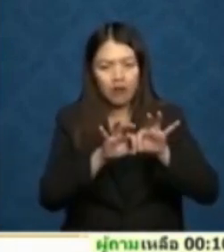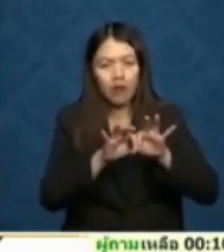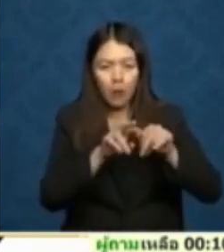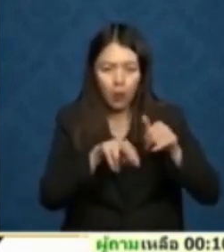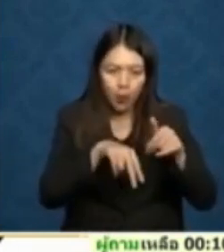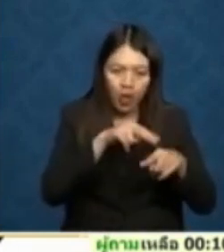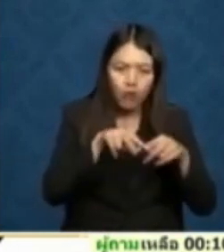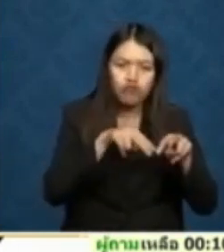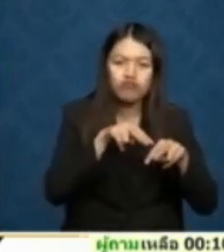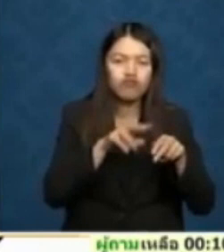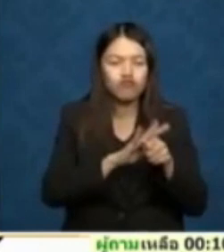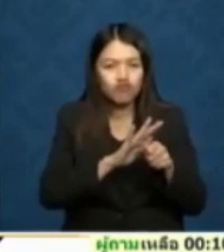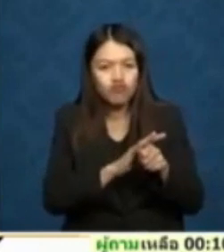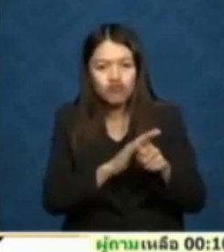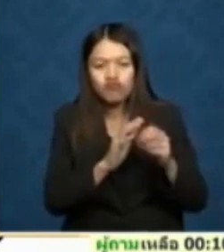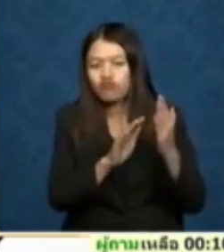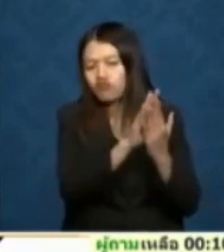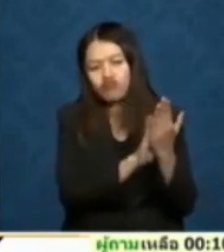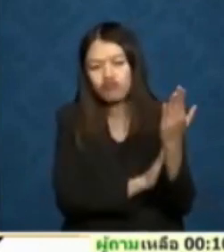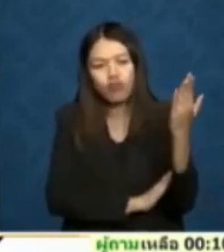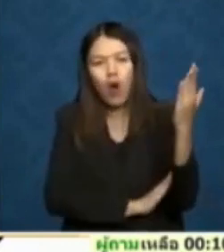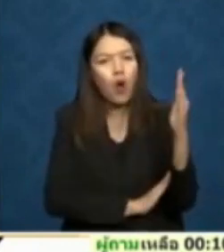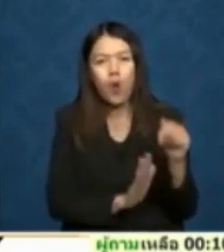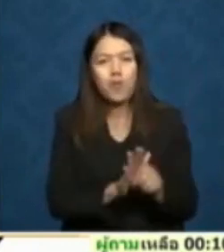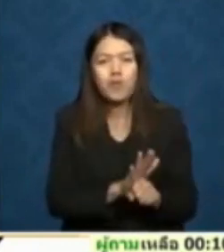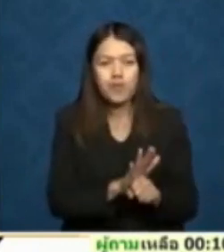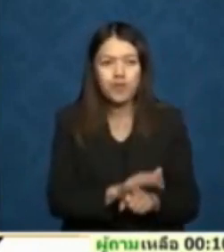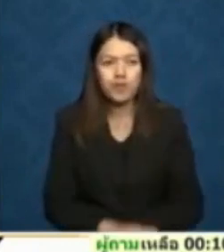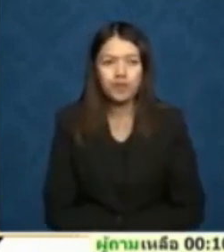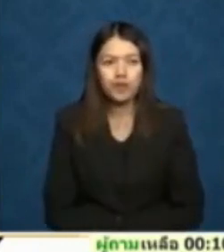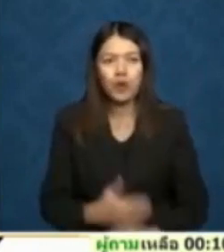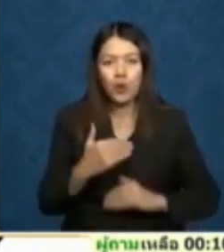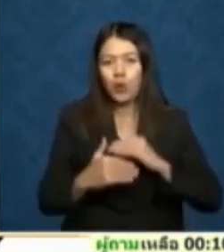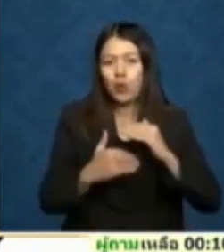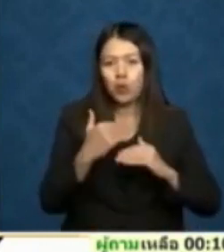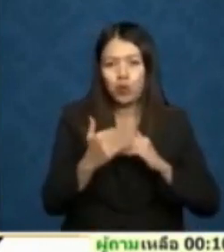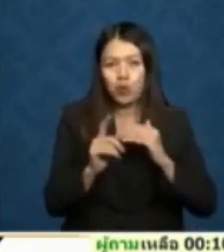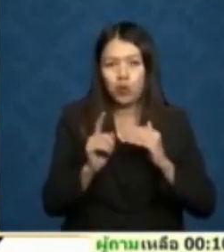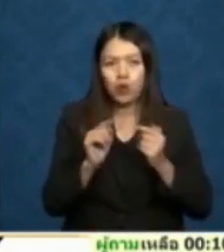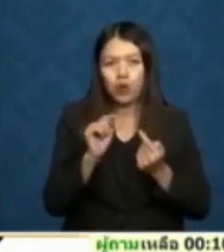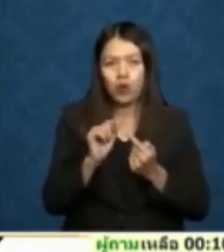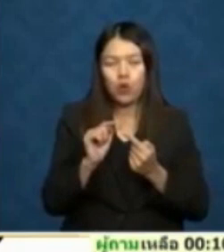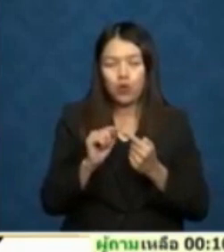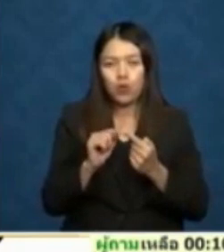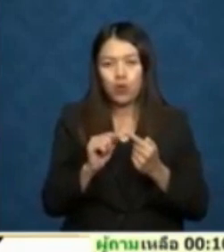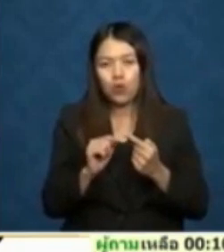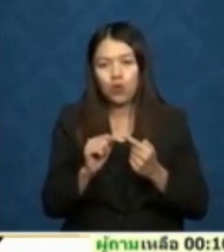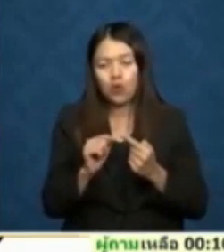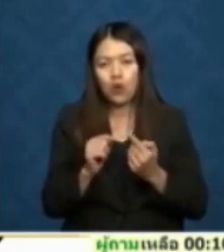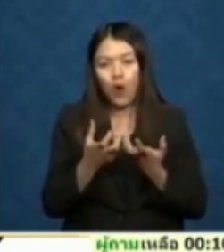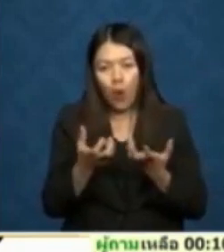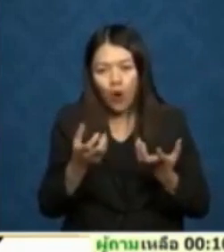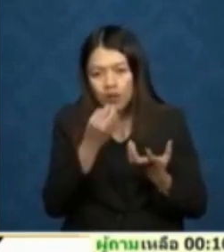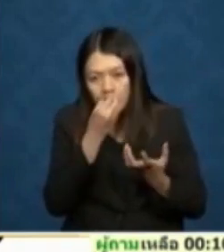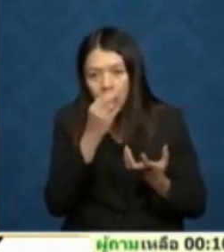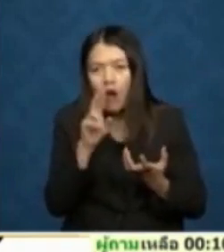กับทุกภูมิภาคและการพัฒนาในด้านสาธารณพระโภคและ